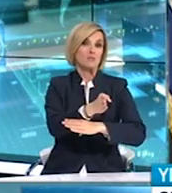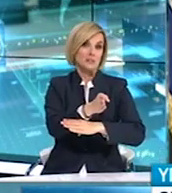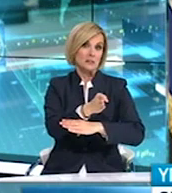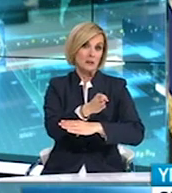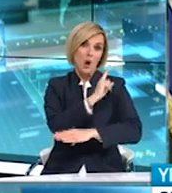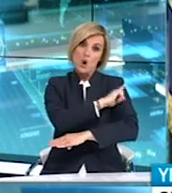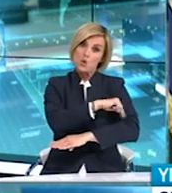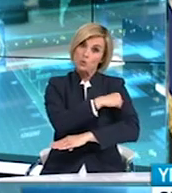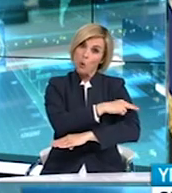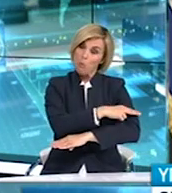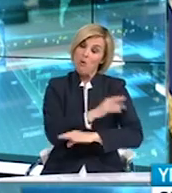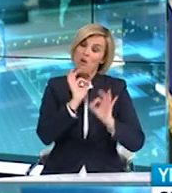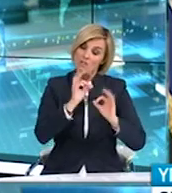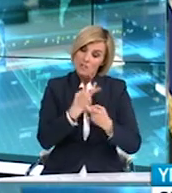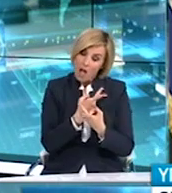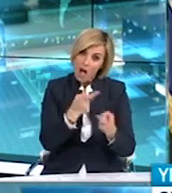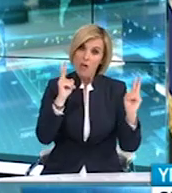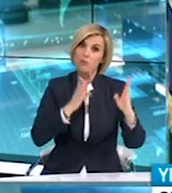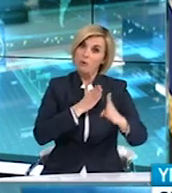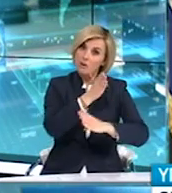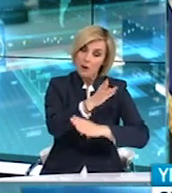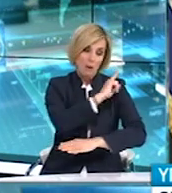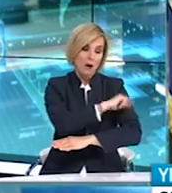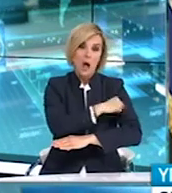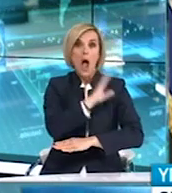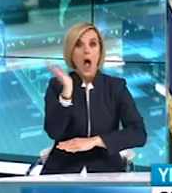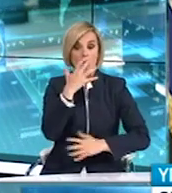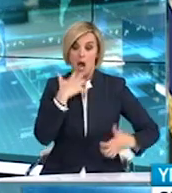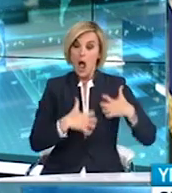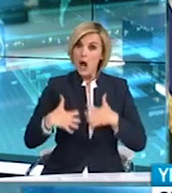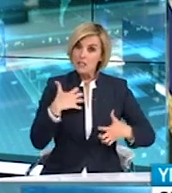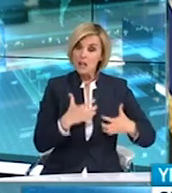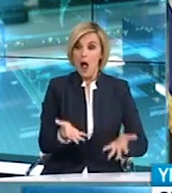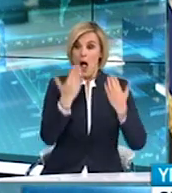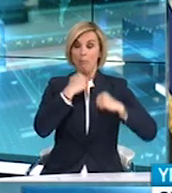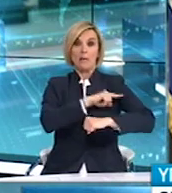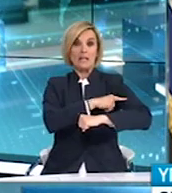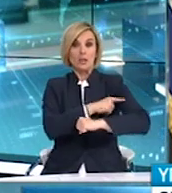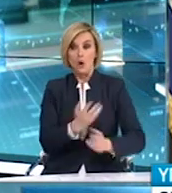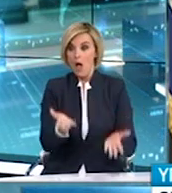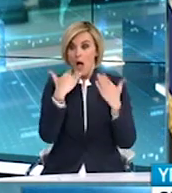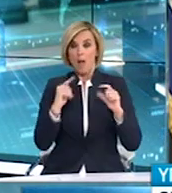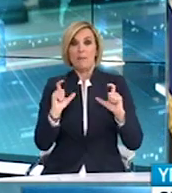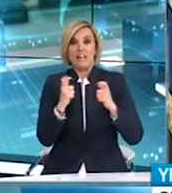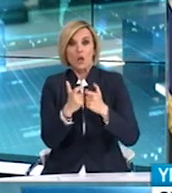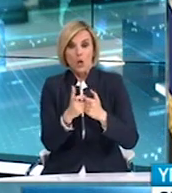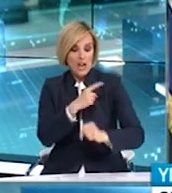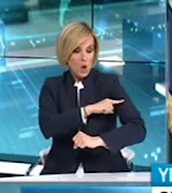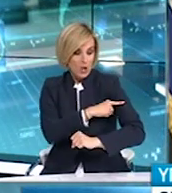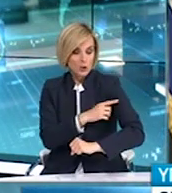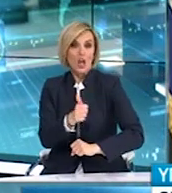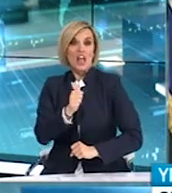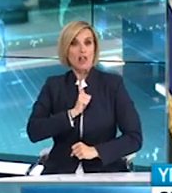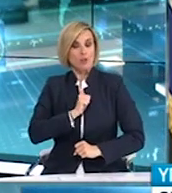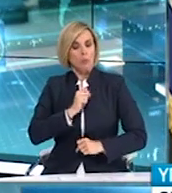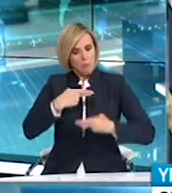Λάθος. Φυσικά και έχει πρόσβαση στο σύστημα υγείας της χώρας μας, αν ανησυχεί και αν δεν έχει γιατρό να απευθυνθεί. Φυσικά και υπάρχουν νοσοκομεία αναφοράς και άνθρωποι στους οποίους μπορεί